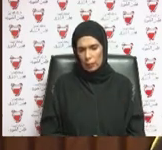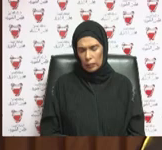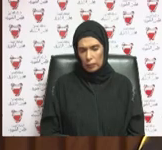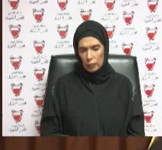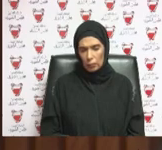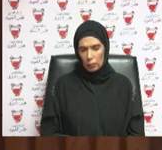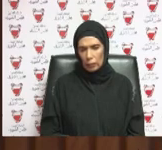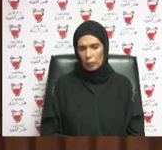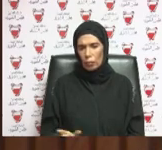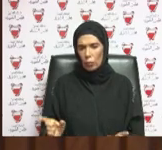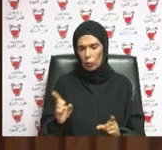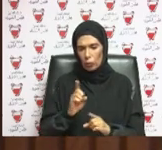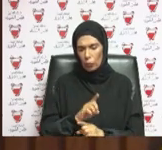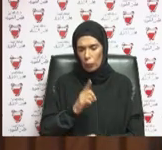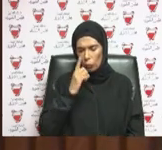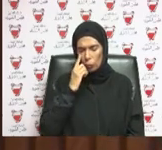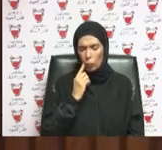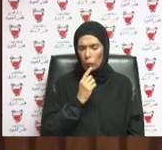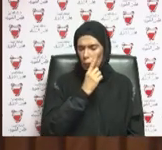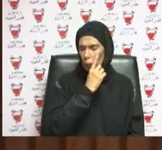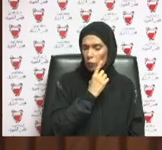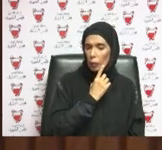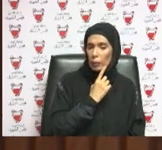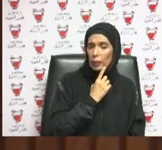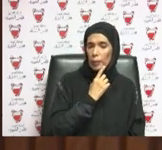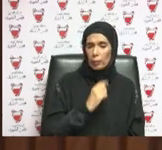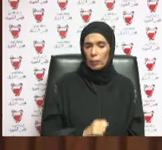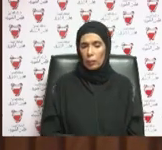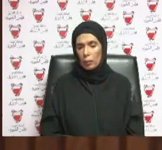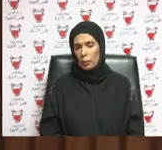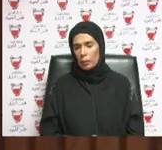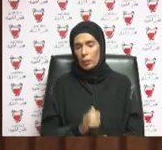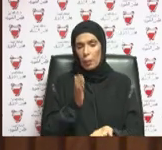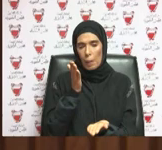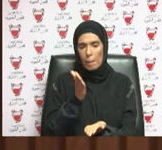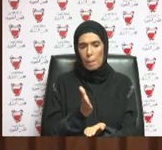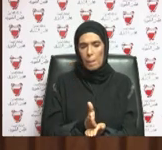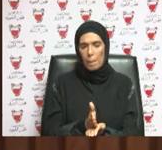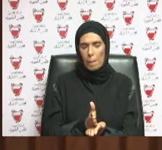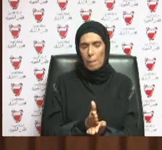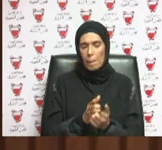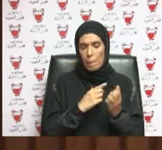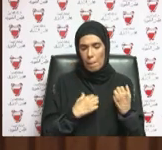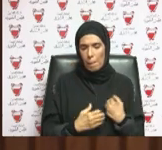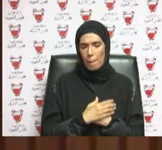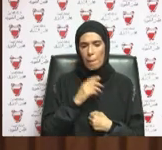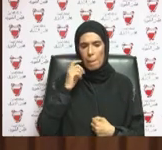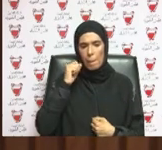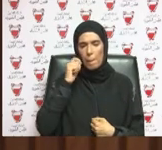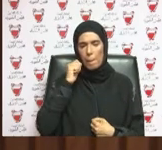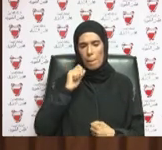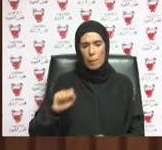وتتحول الحروف إلى دموع تسكبها عيون بكت بصدق وحب رجلا من